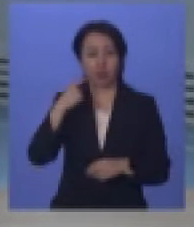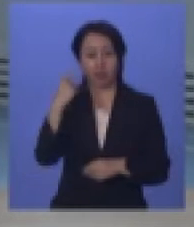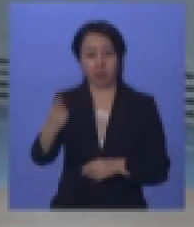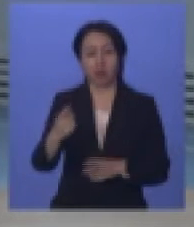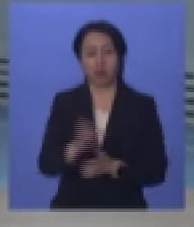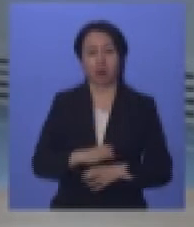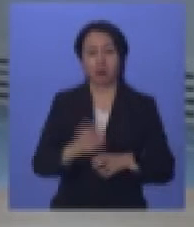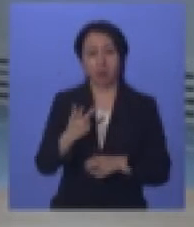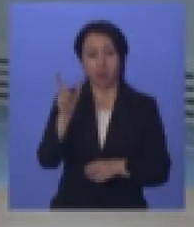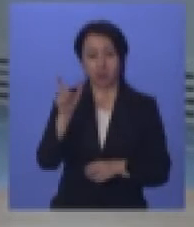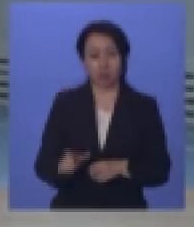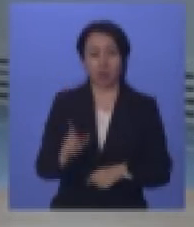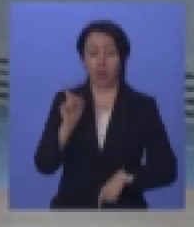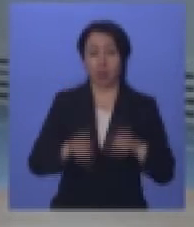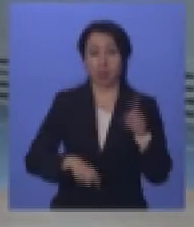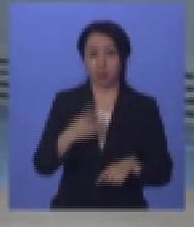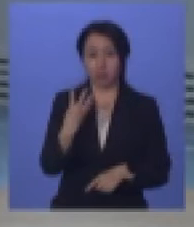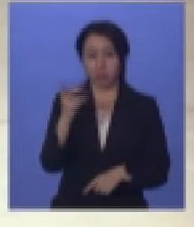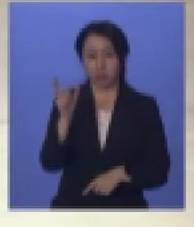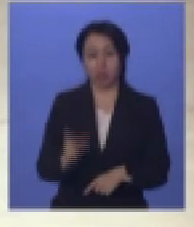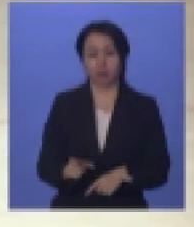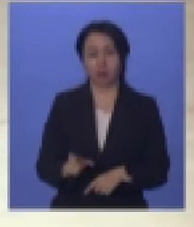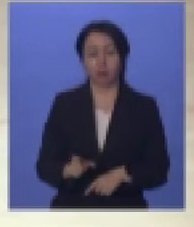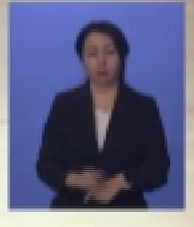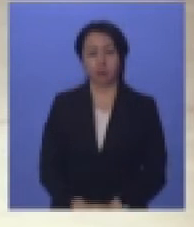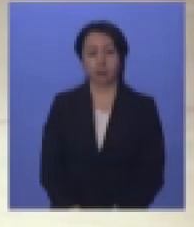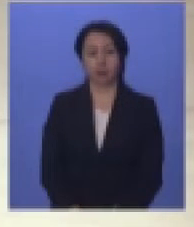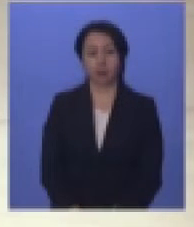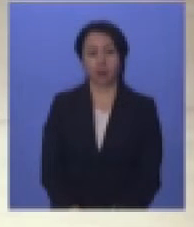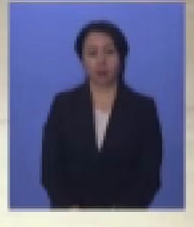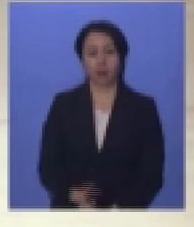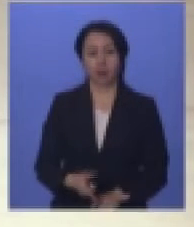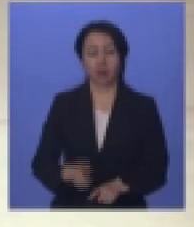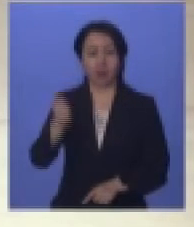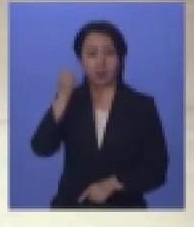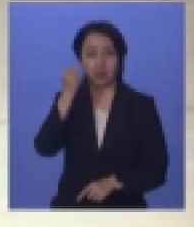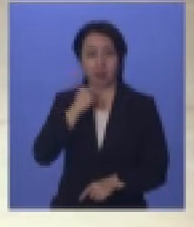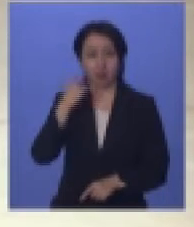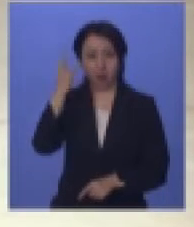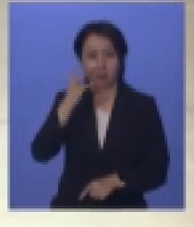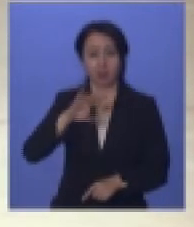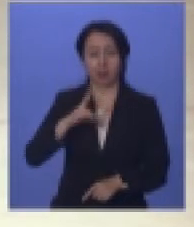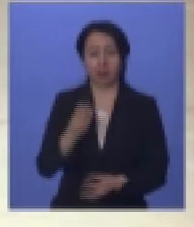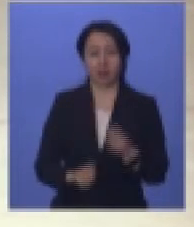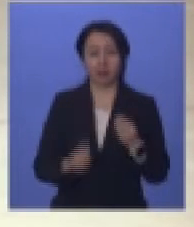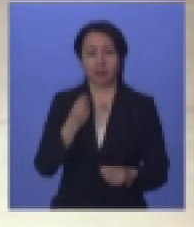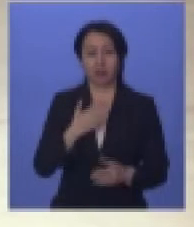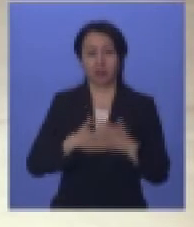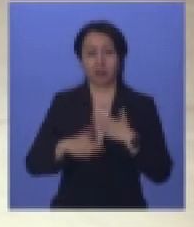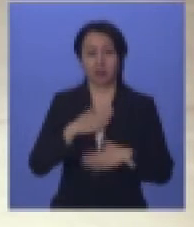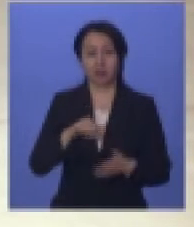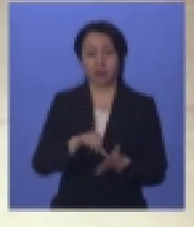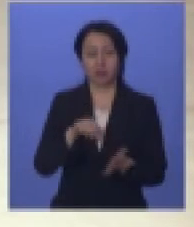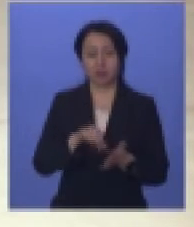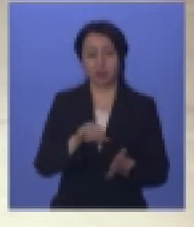В команде 3 человека, иногда 4 человека. Это древняя казахская национальная игра. Я рада, что